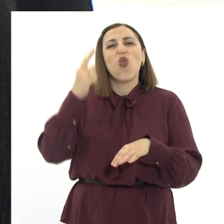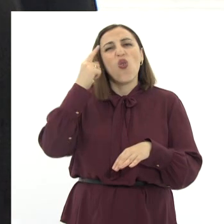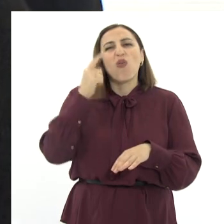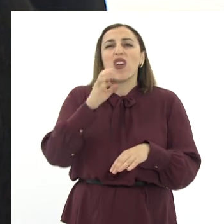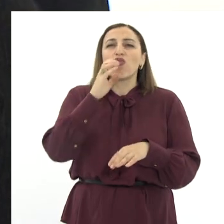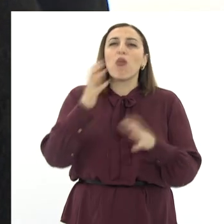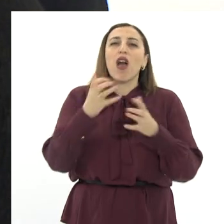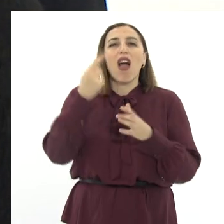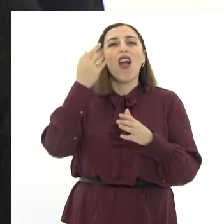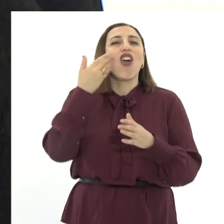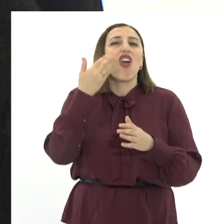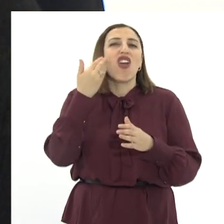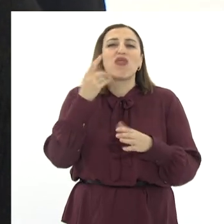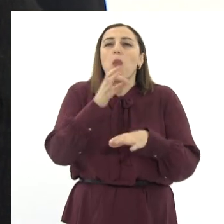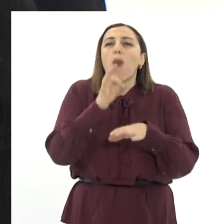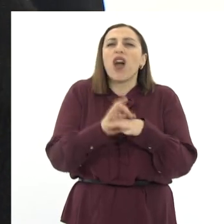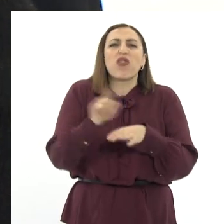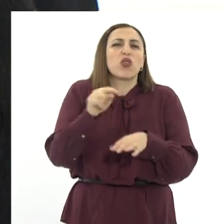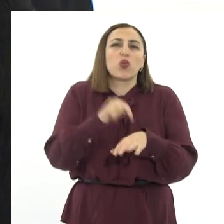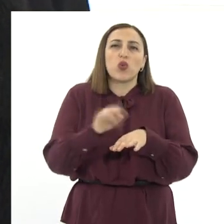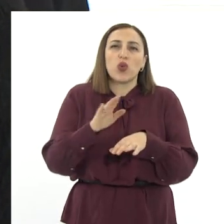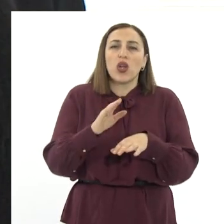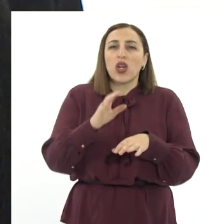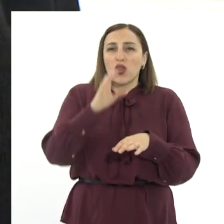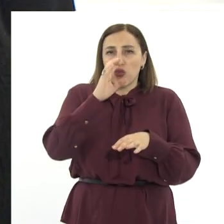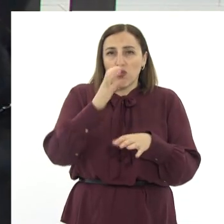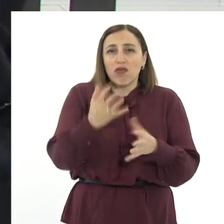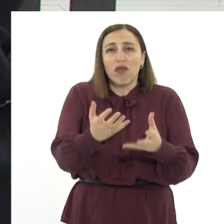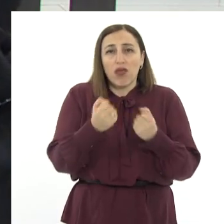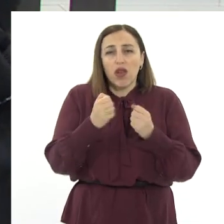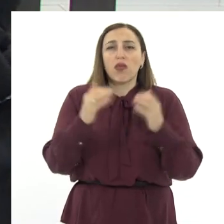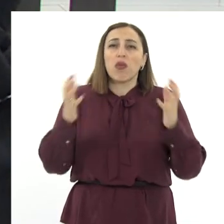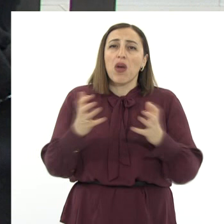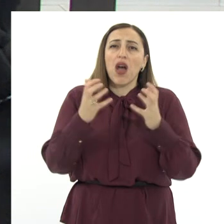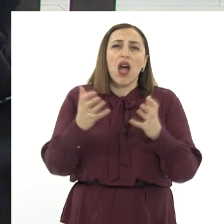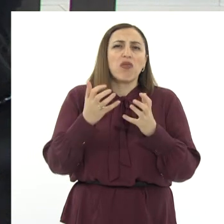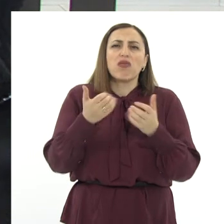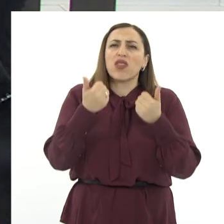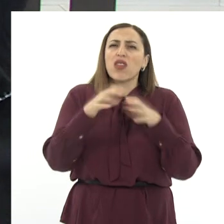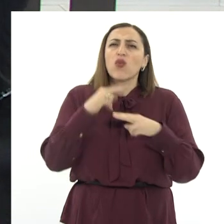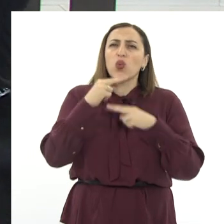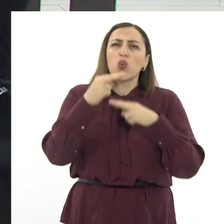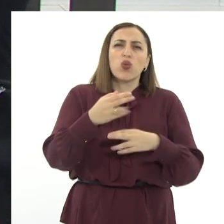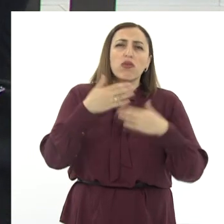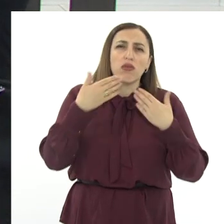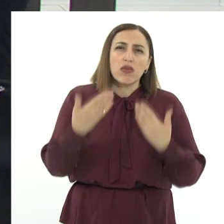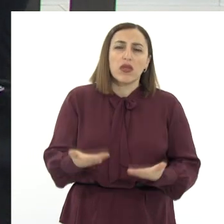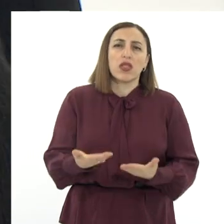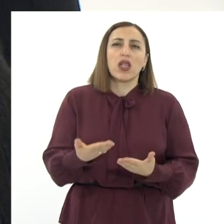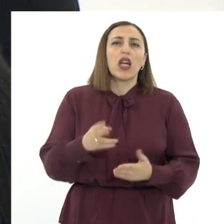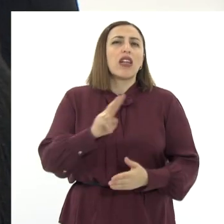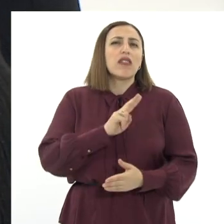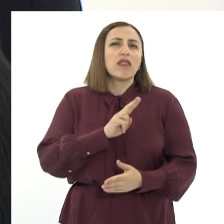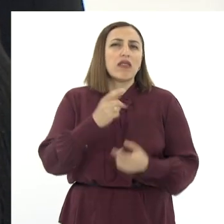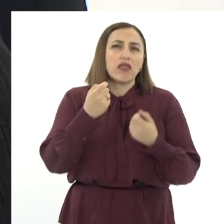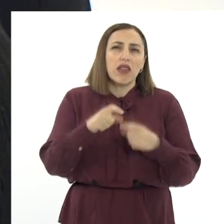է պատասխանատվությունը, տարել էր Մարտին տուն եւ չէր հատկացրել համապատասխան ժամանակ,